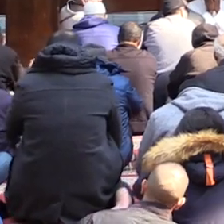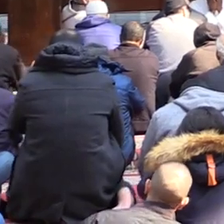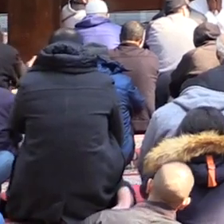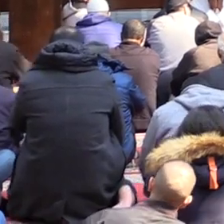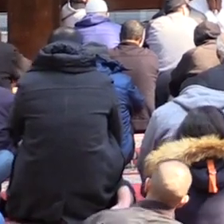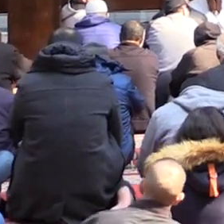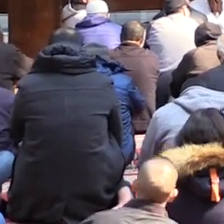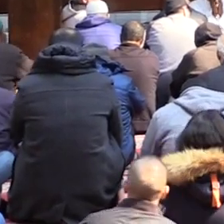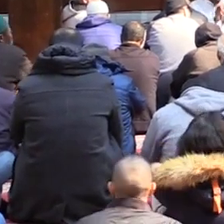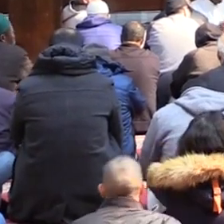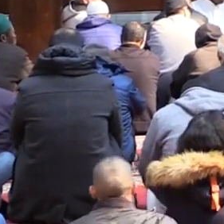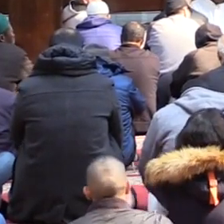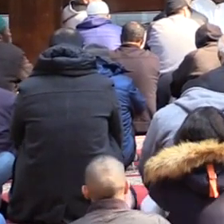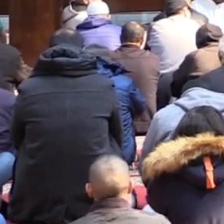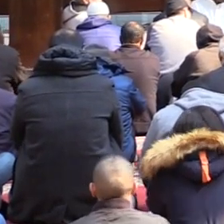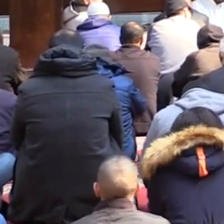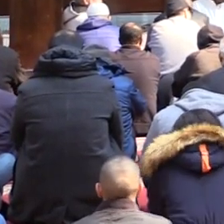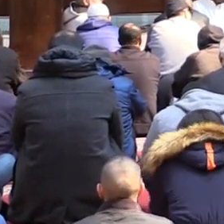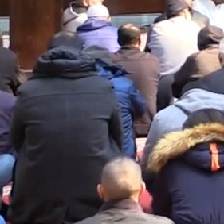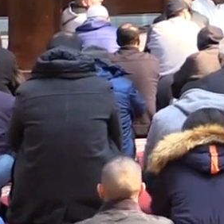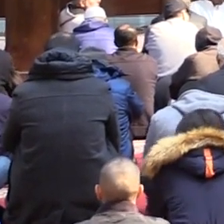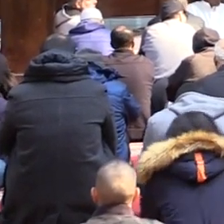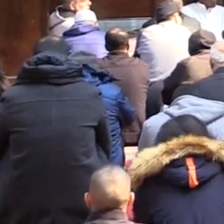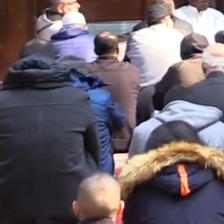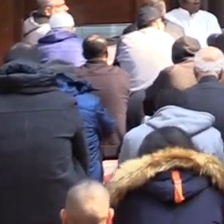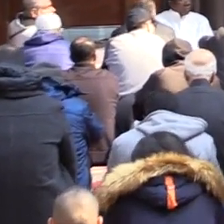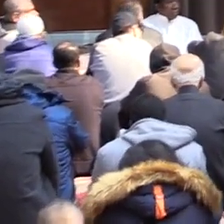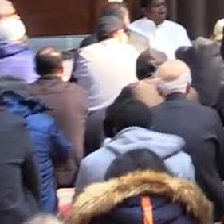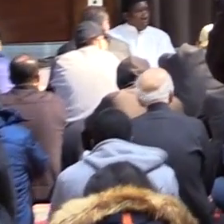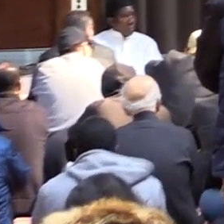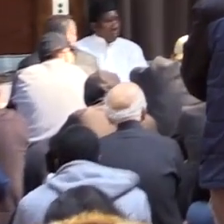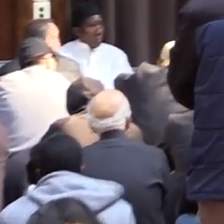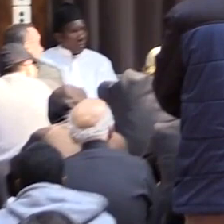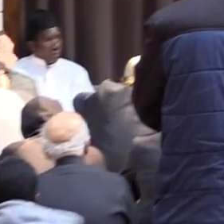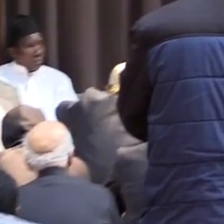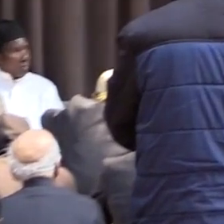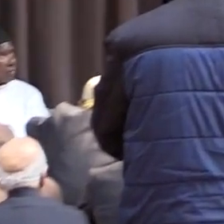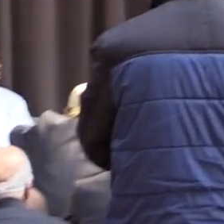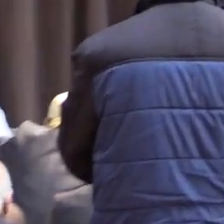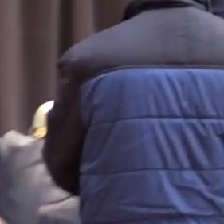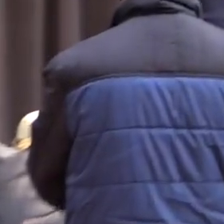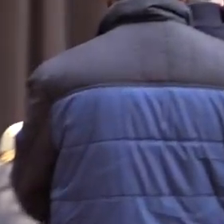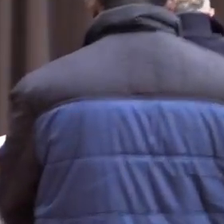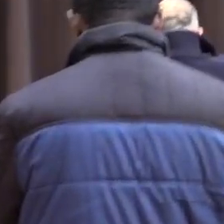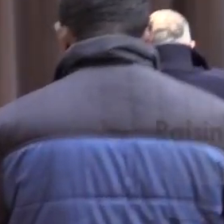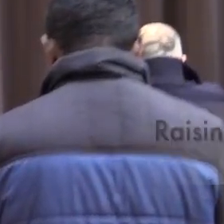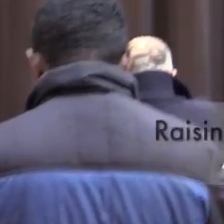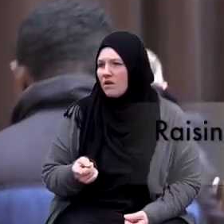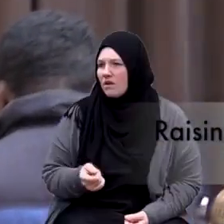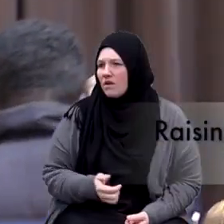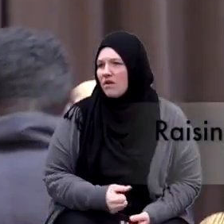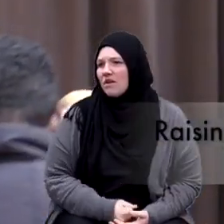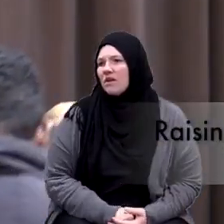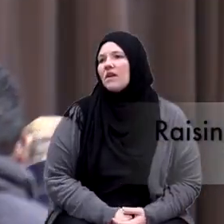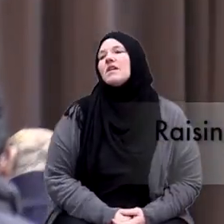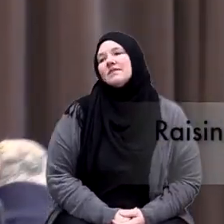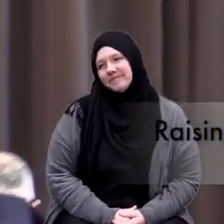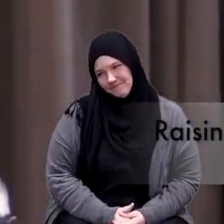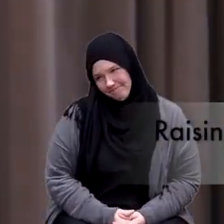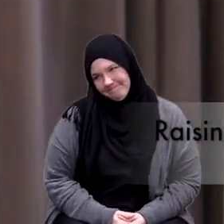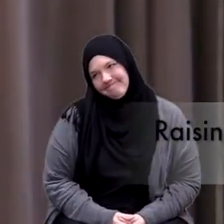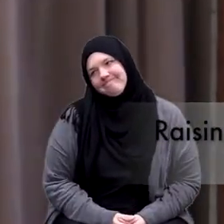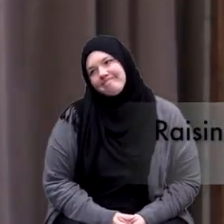الحمد لله نحمده سبحانه ونستعينه ونستغفره ونستهديه ونعوذ بالله من